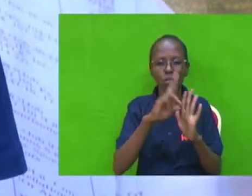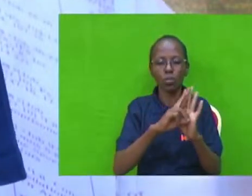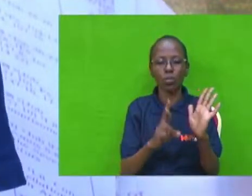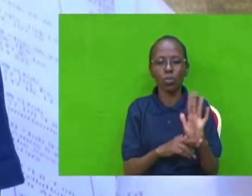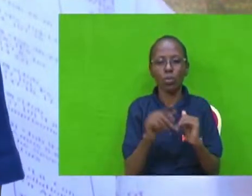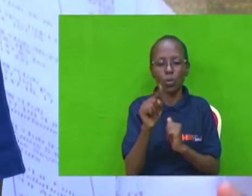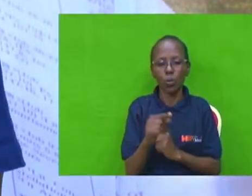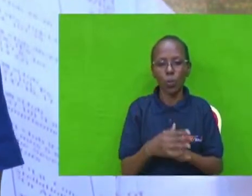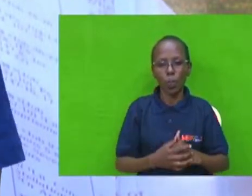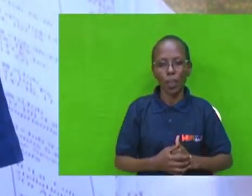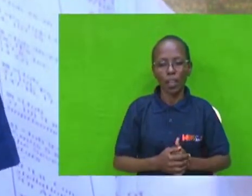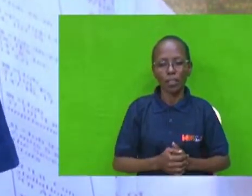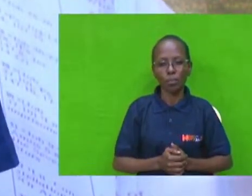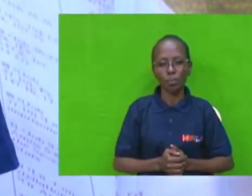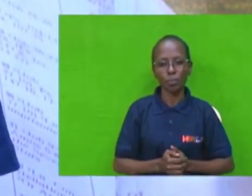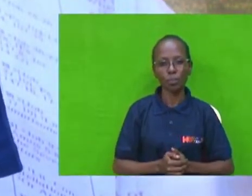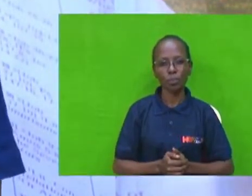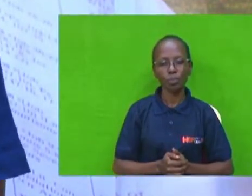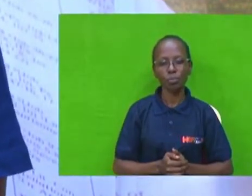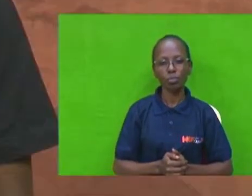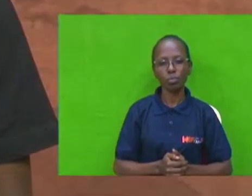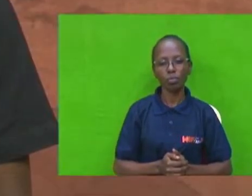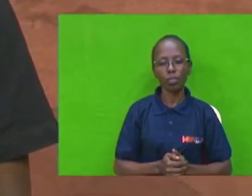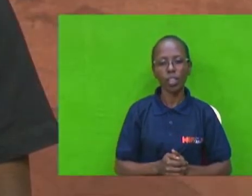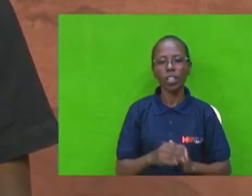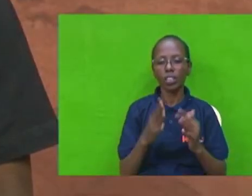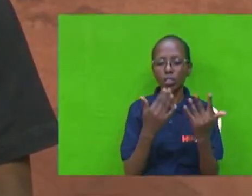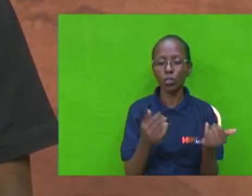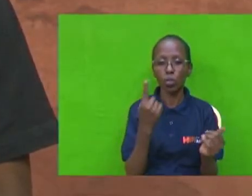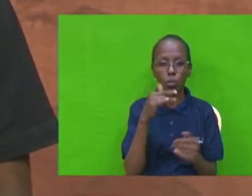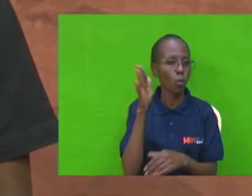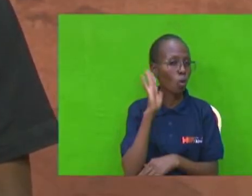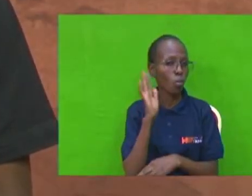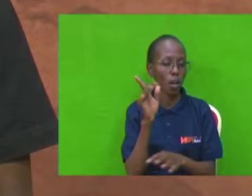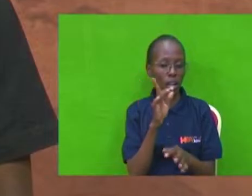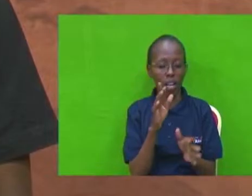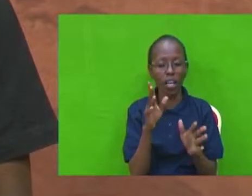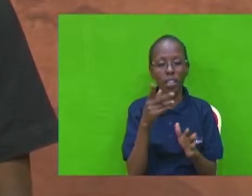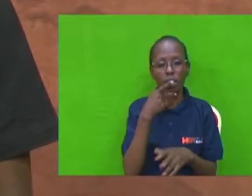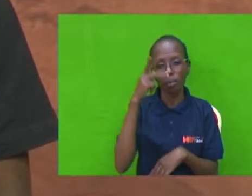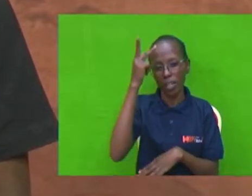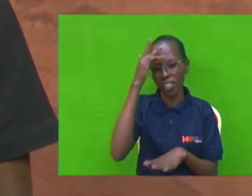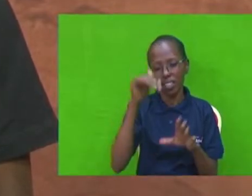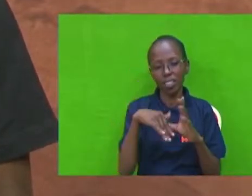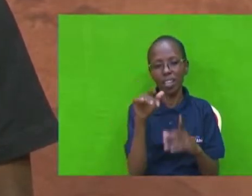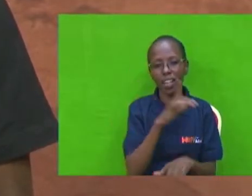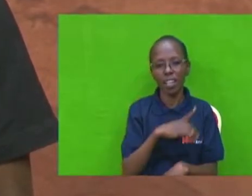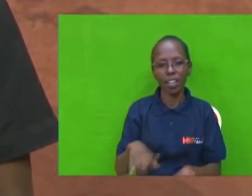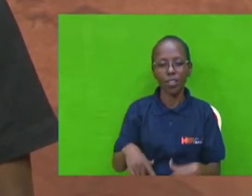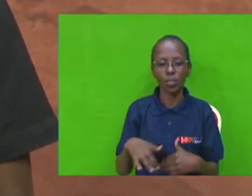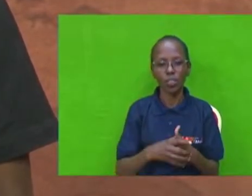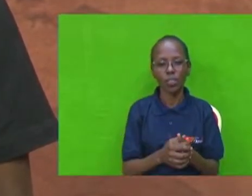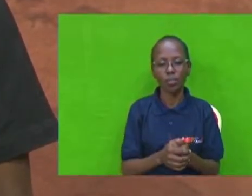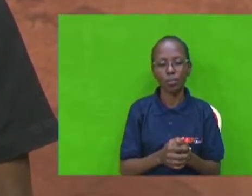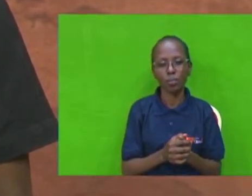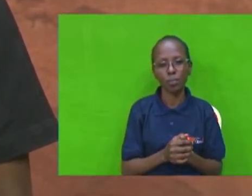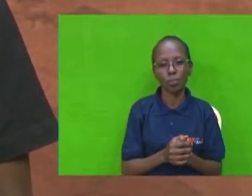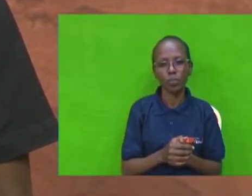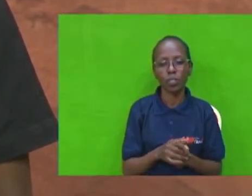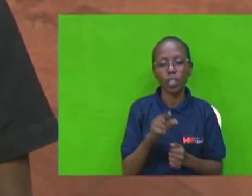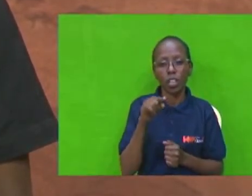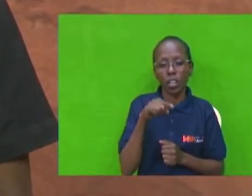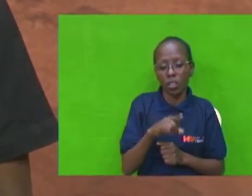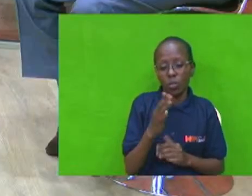Hatari sana. 6:5 watoto wanaowatii wazazi. Wazazi. Katika Bwana. Katika Bwana. Aha. 6:5. Henyi